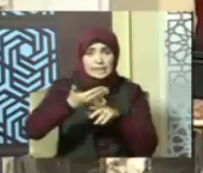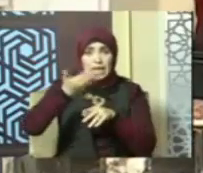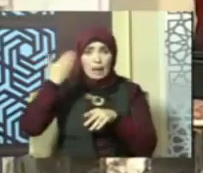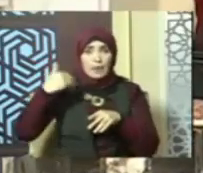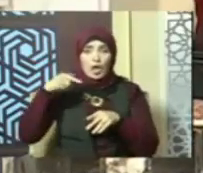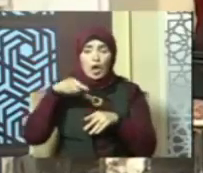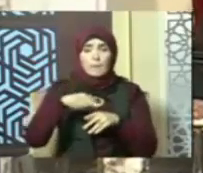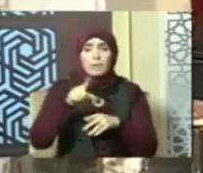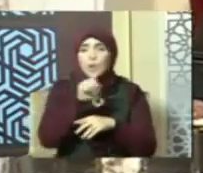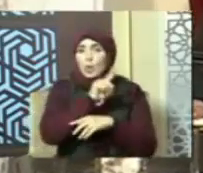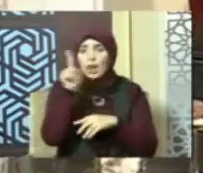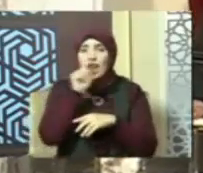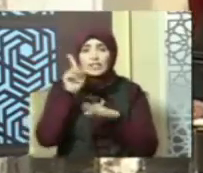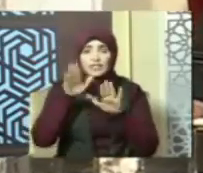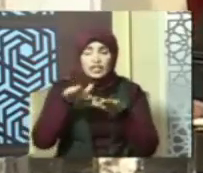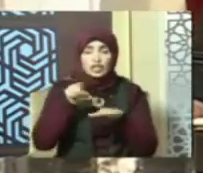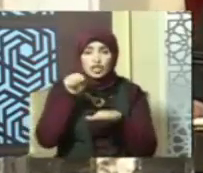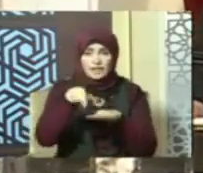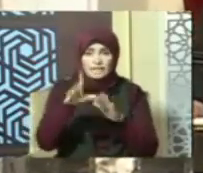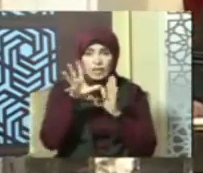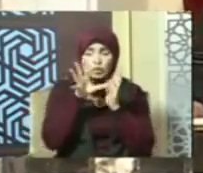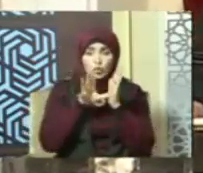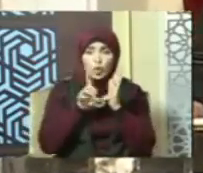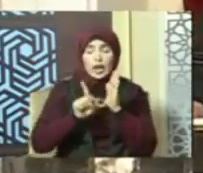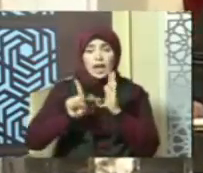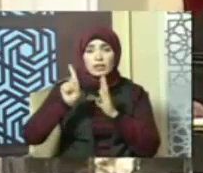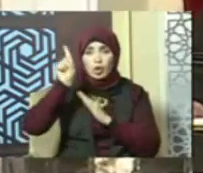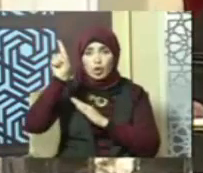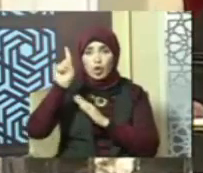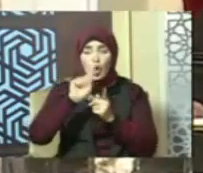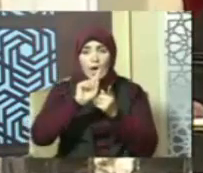ولن تجد لسنة الله تبديلا.